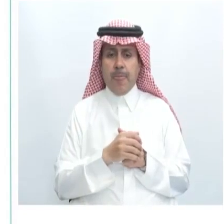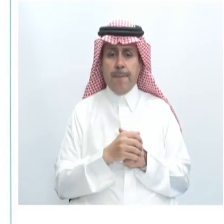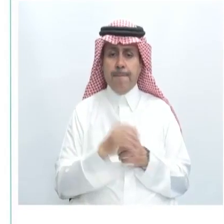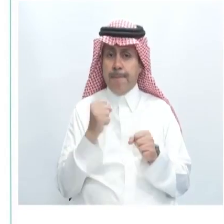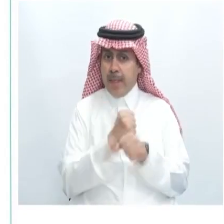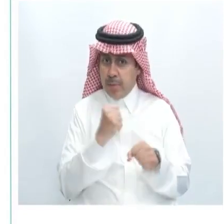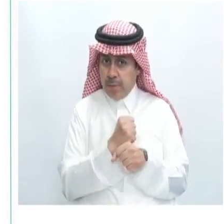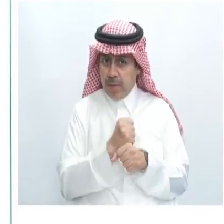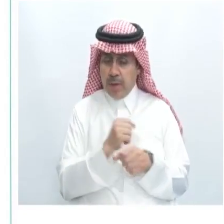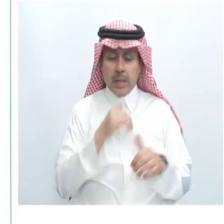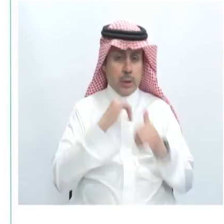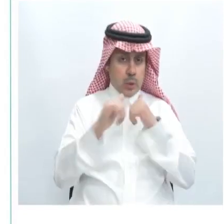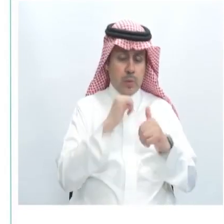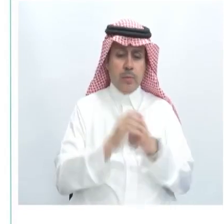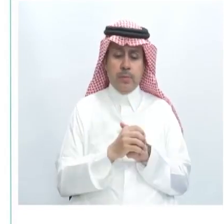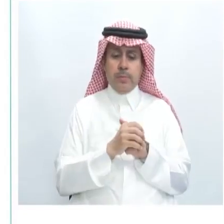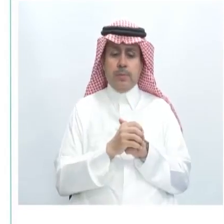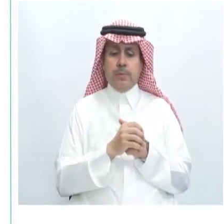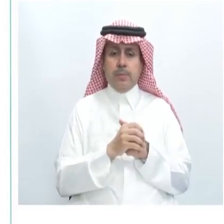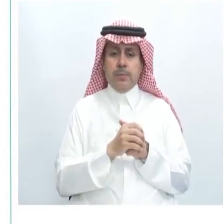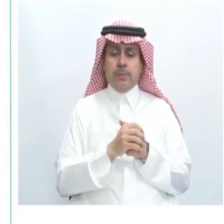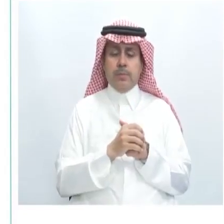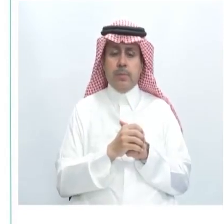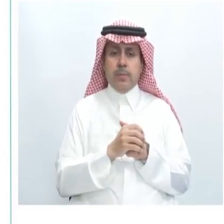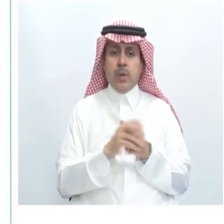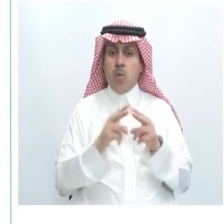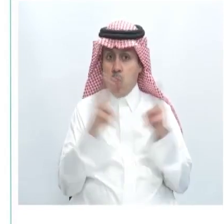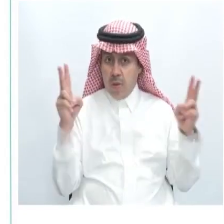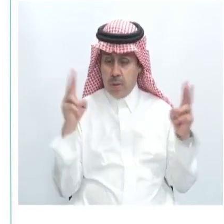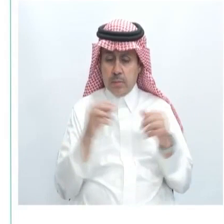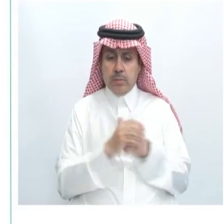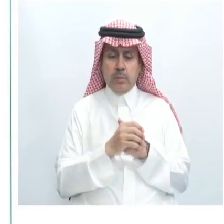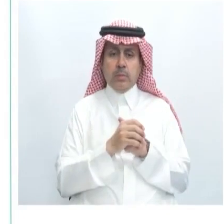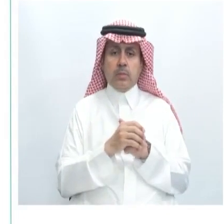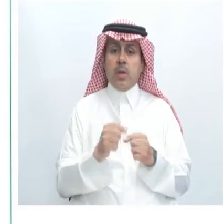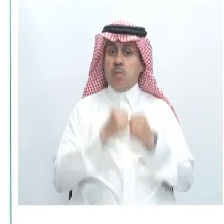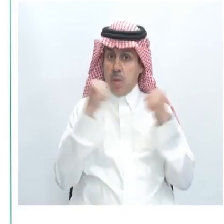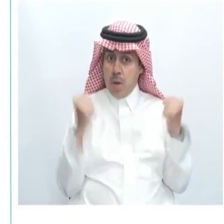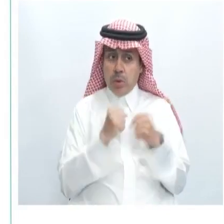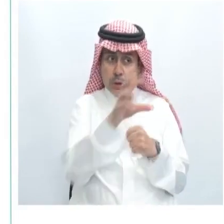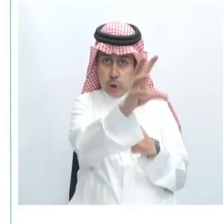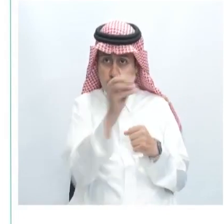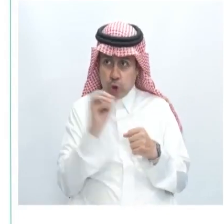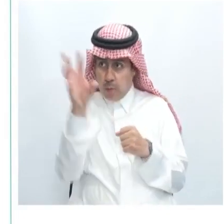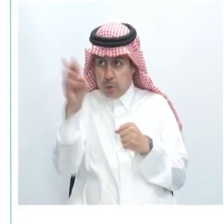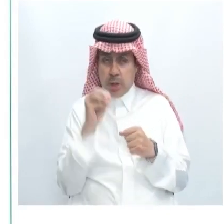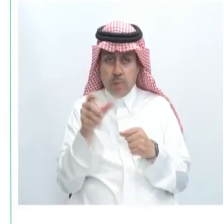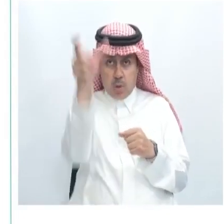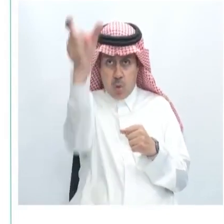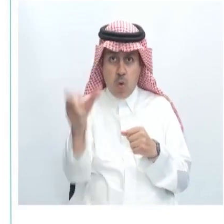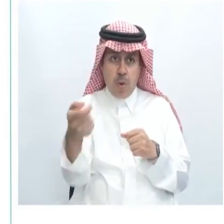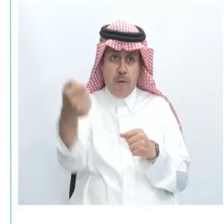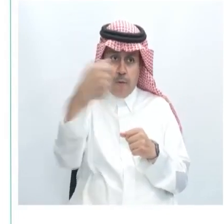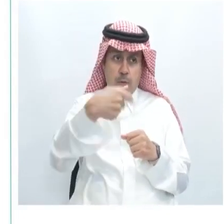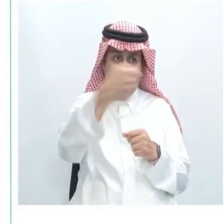ببعض الاساليب او اسلوب قد يكون واضح وهو محاوله جذب العملاء نحو الانشطه من خلال